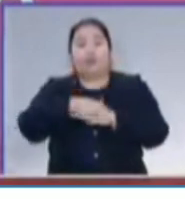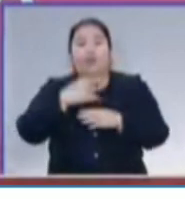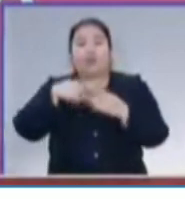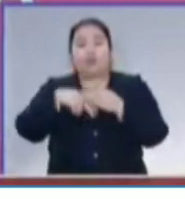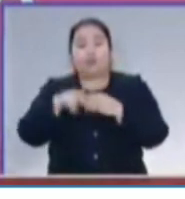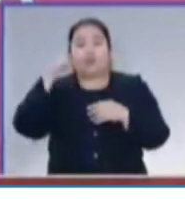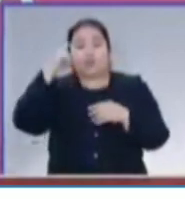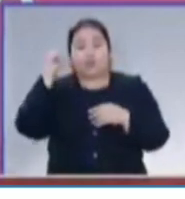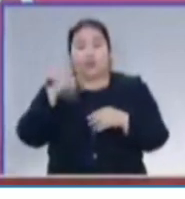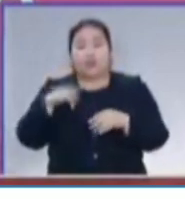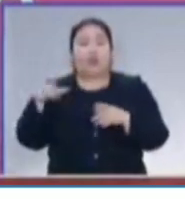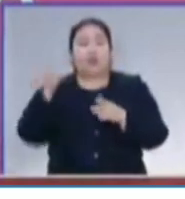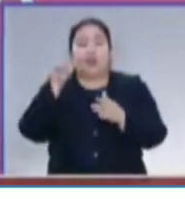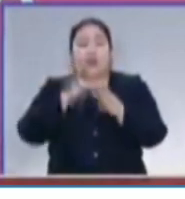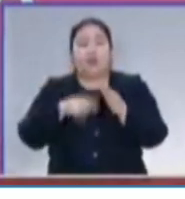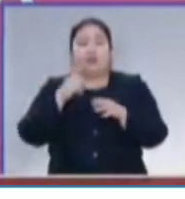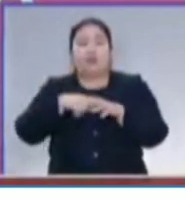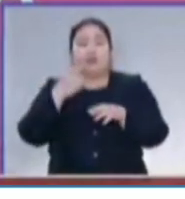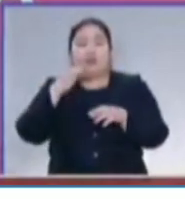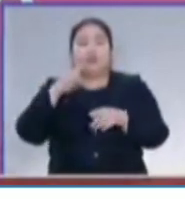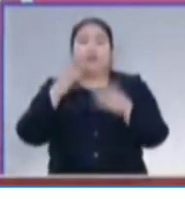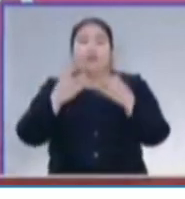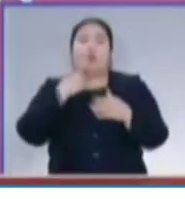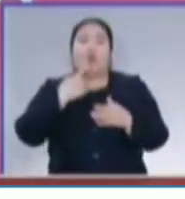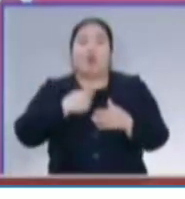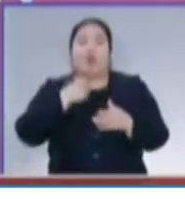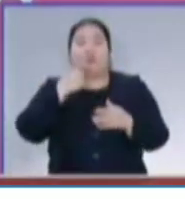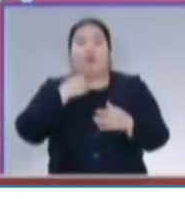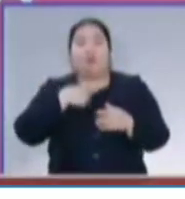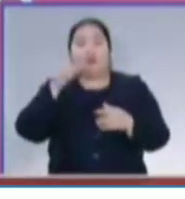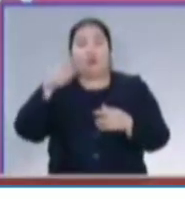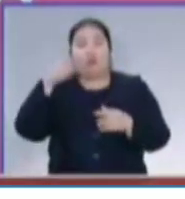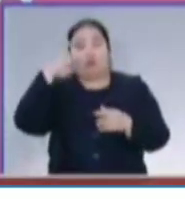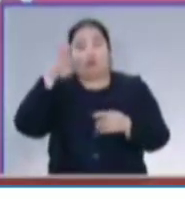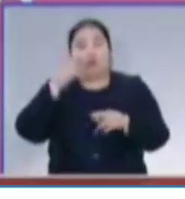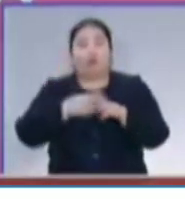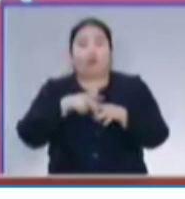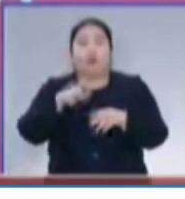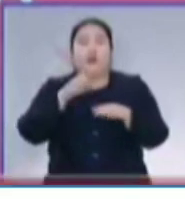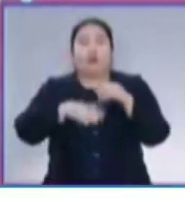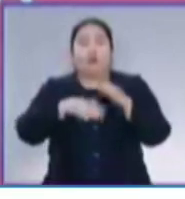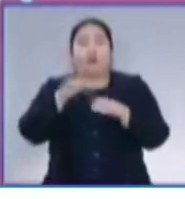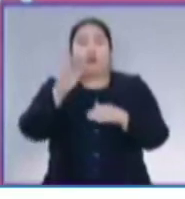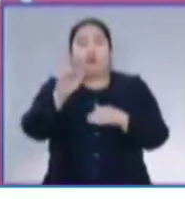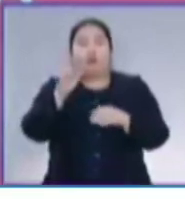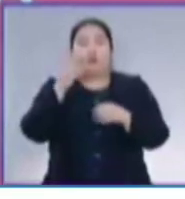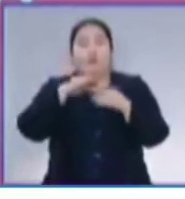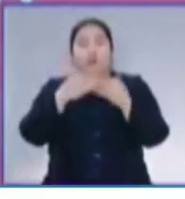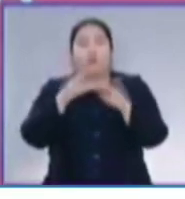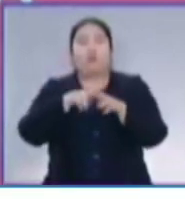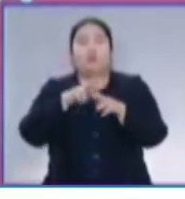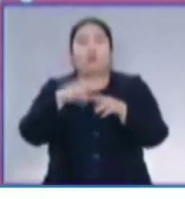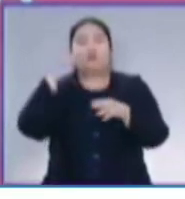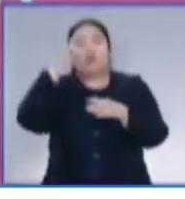ichki ishlar organi xodimi yoki Milliy gvardiya xodimi sizni to'xtatib ko'chaga chiqish maqsadingizni